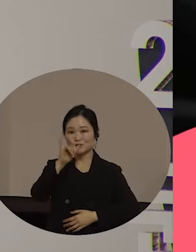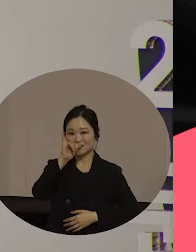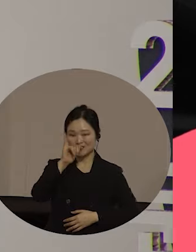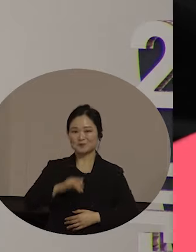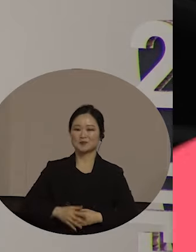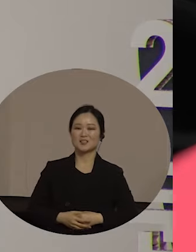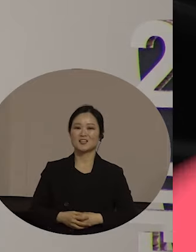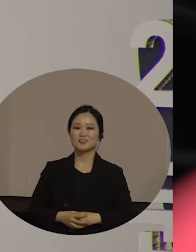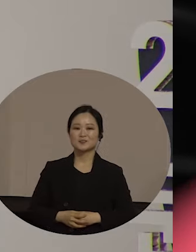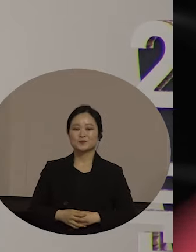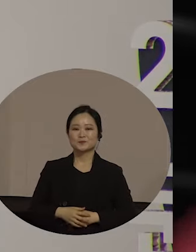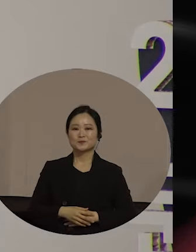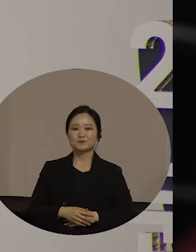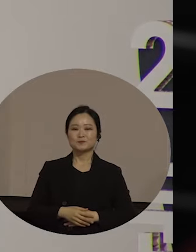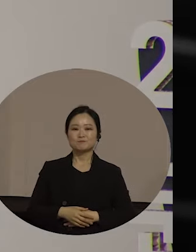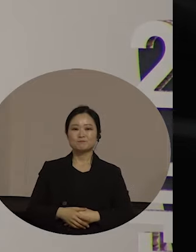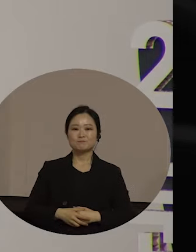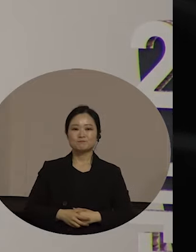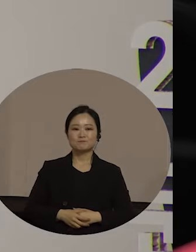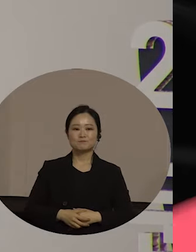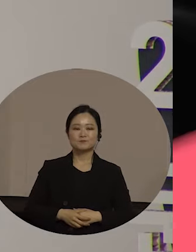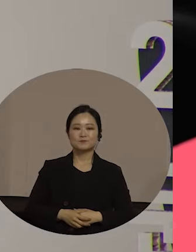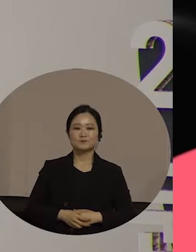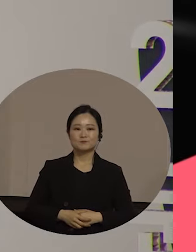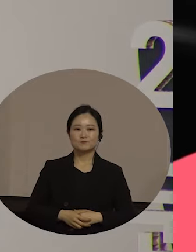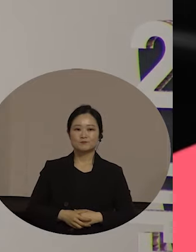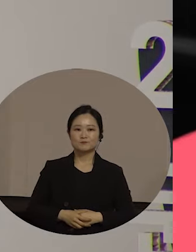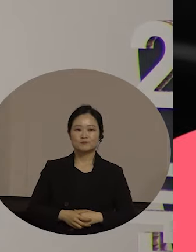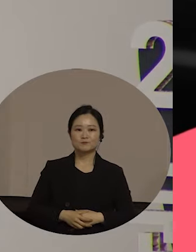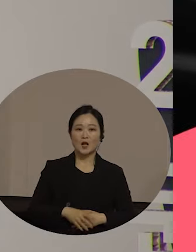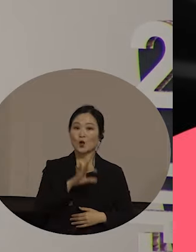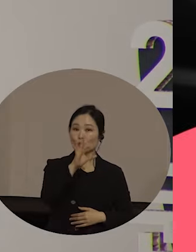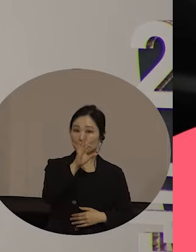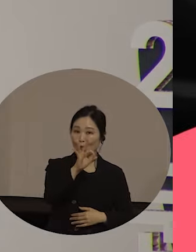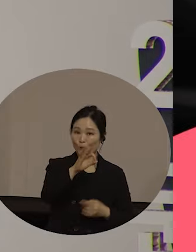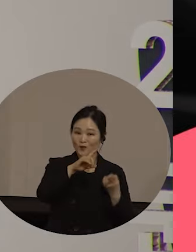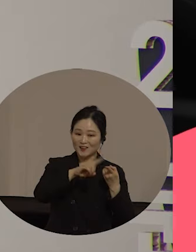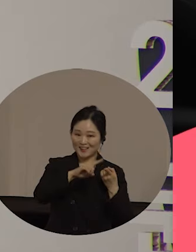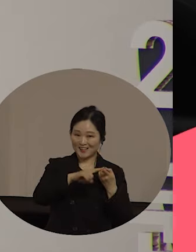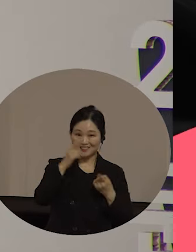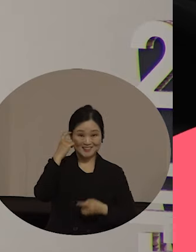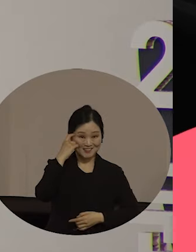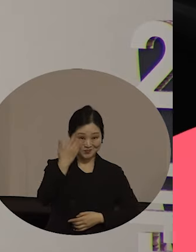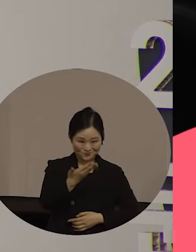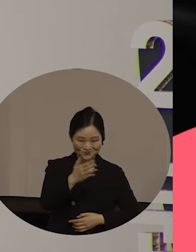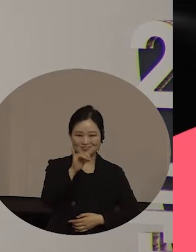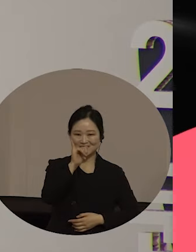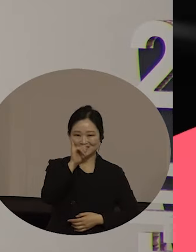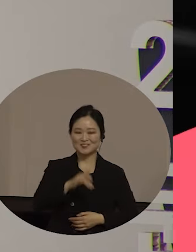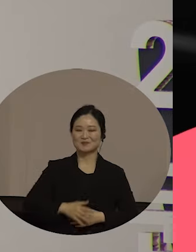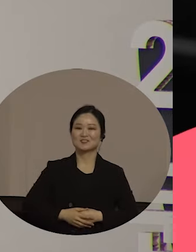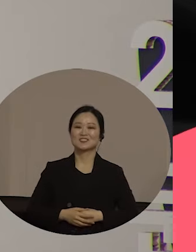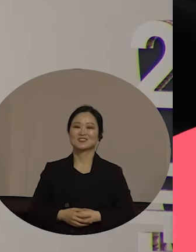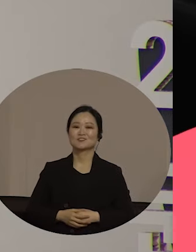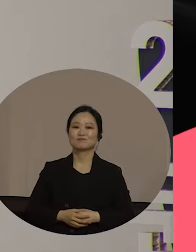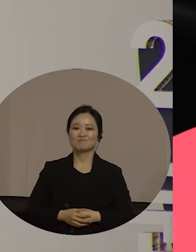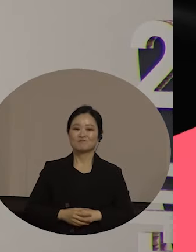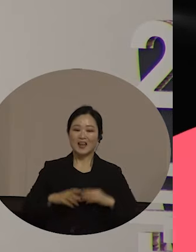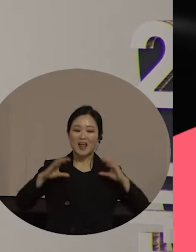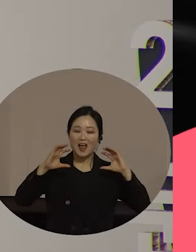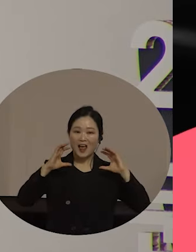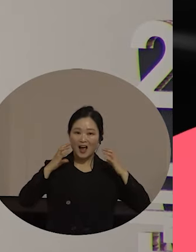얘기고 한쪽은 컨텐츠 얘기인데, 돈 얘기가 이제 핀란드 쪽입니다. 그 사실은 우리 쪽 그